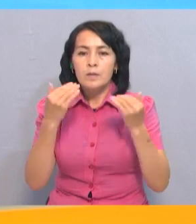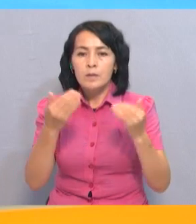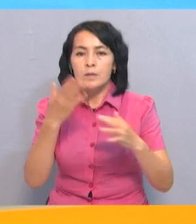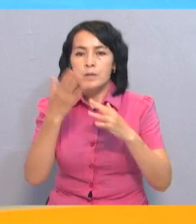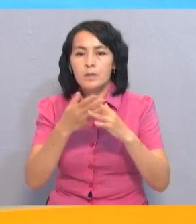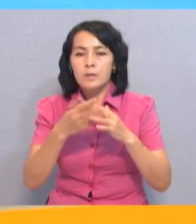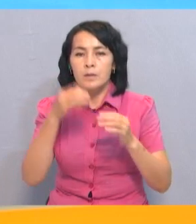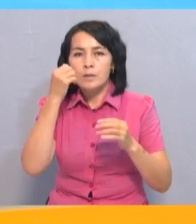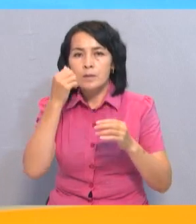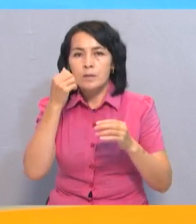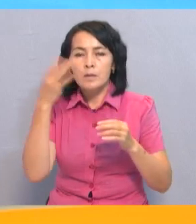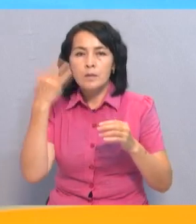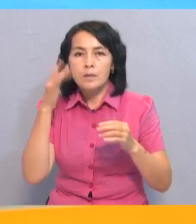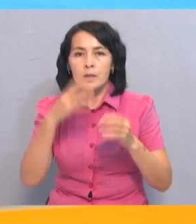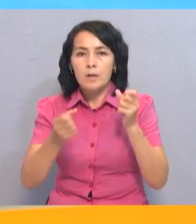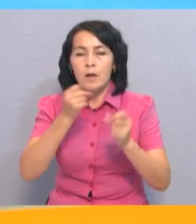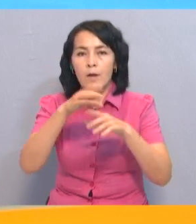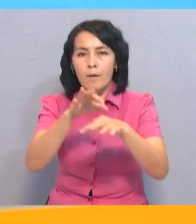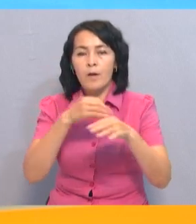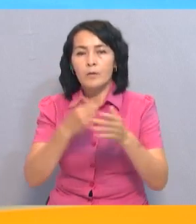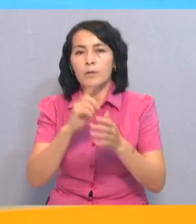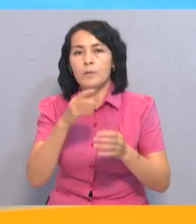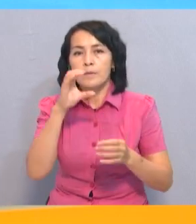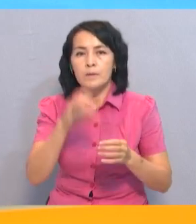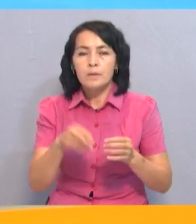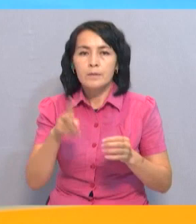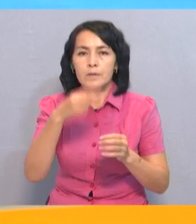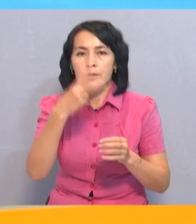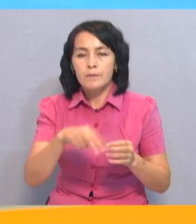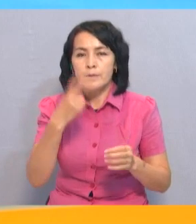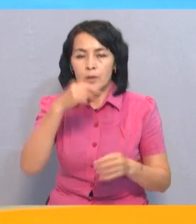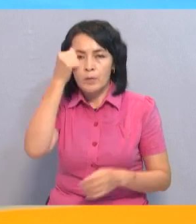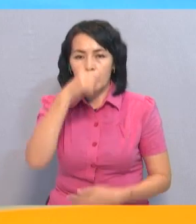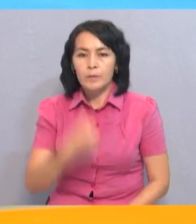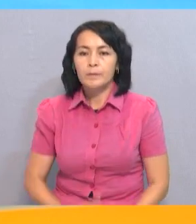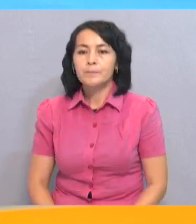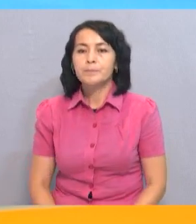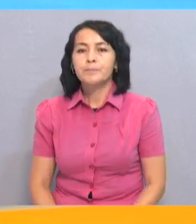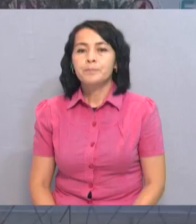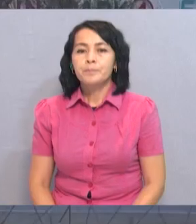легализации иностранных автомашин, ввезенных в страну до 1 сентября 2022 года.